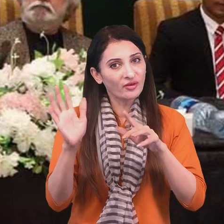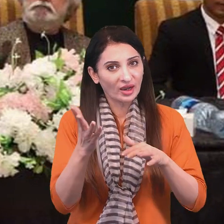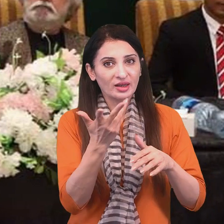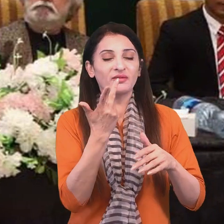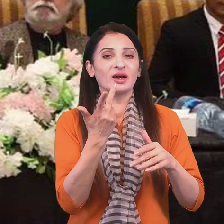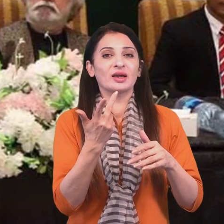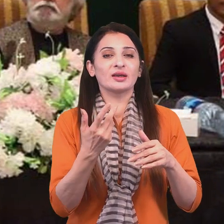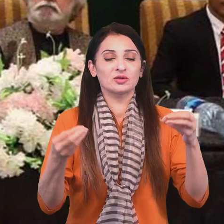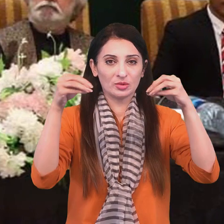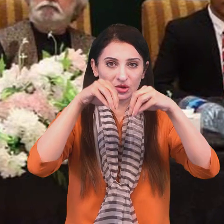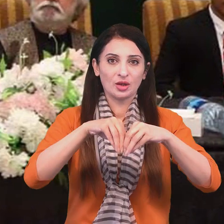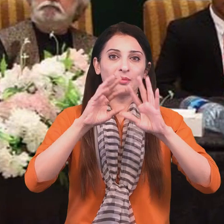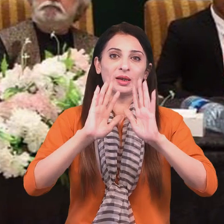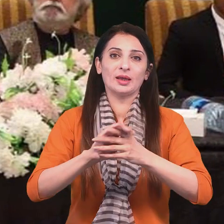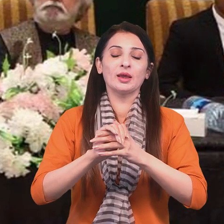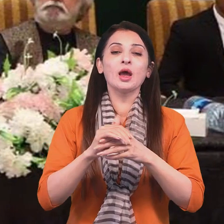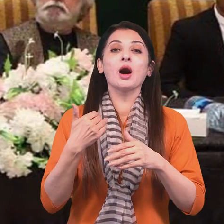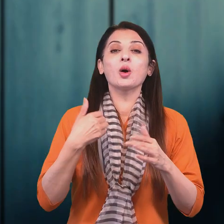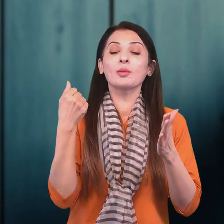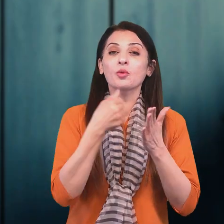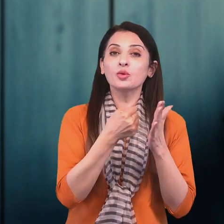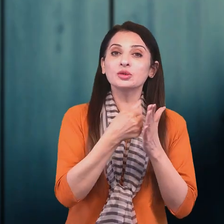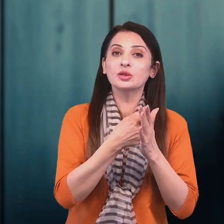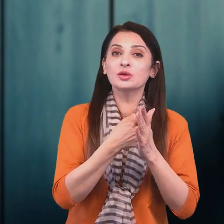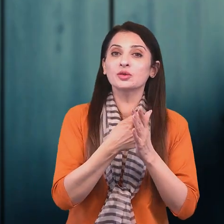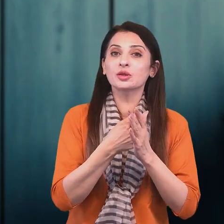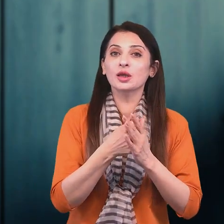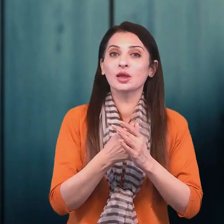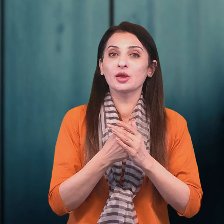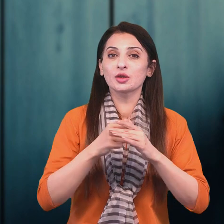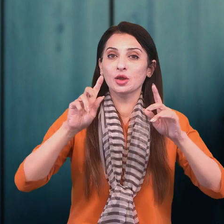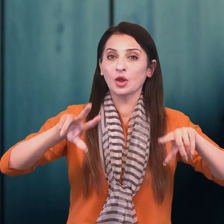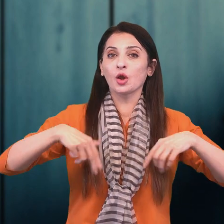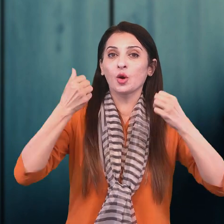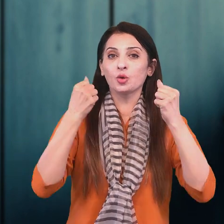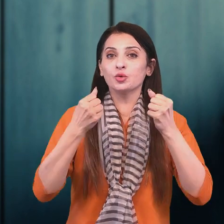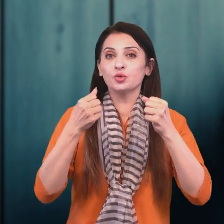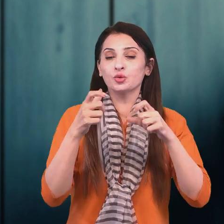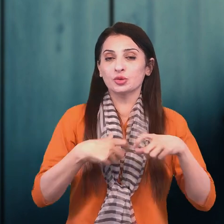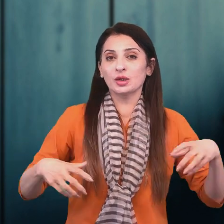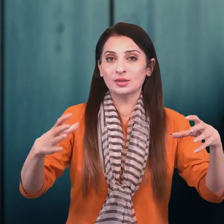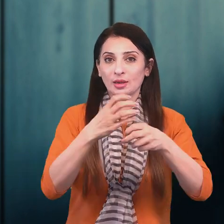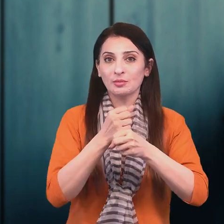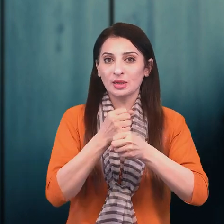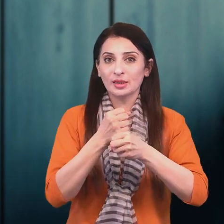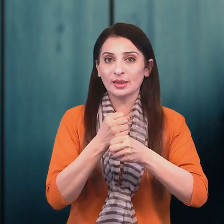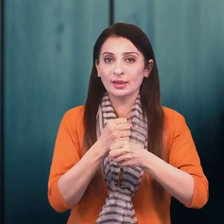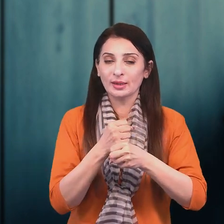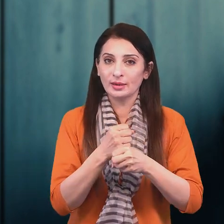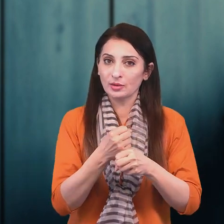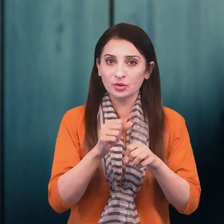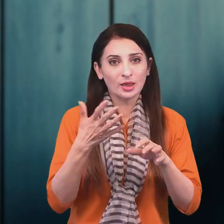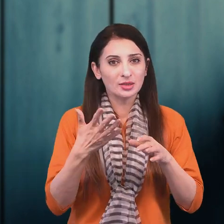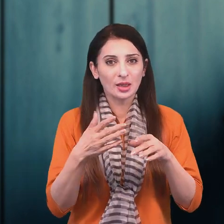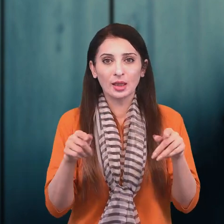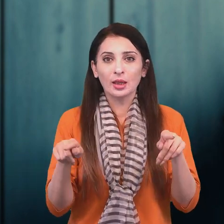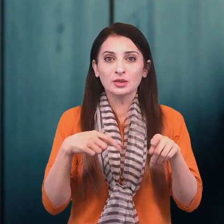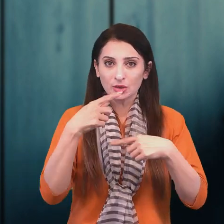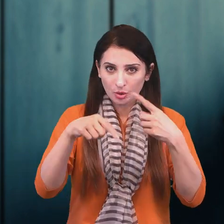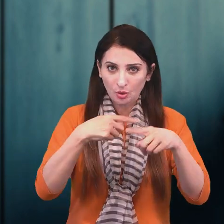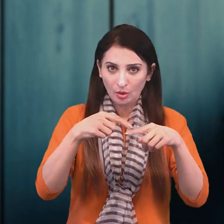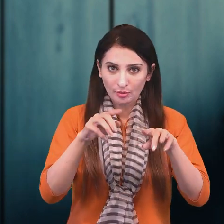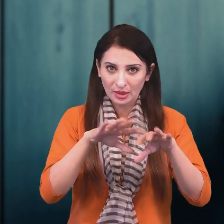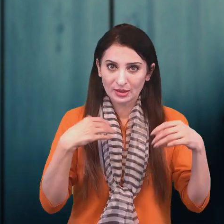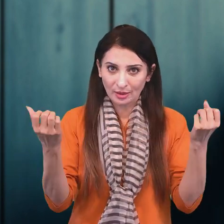शामिल है। और ना सिर्फ ये, बल्कि हमारी कोशिश थी कि यूथ जनरल असम्बली के तहत जिस तरह से कौमी असम्बली में इजलास होता